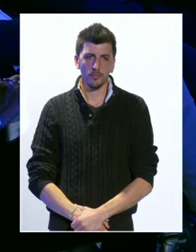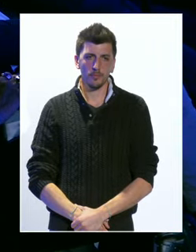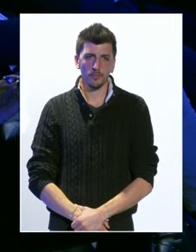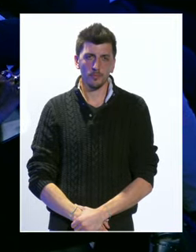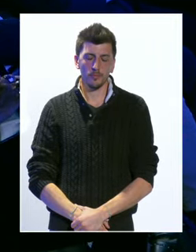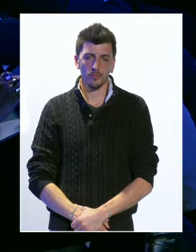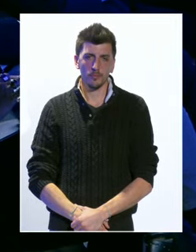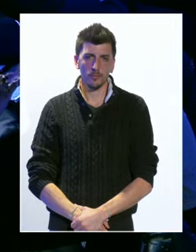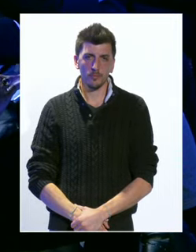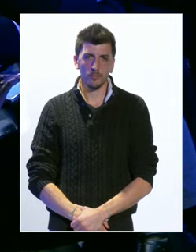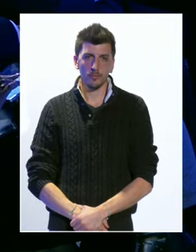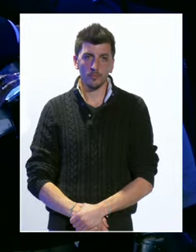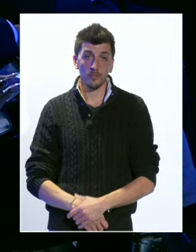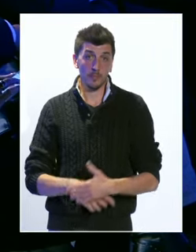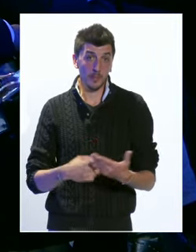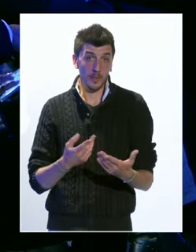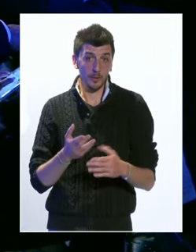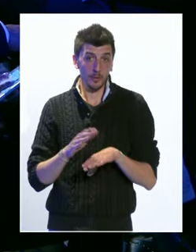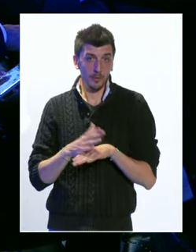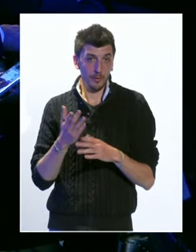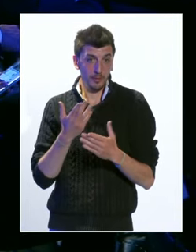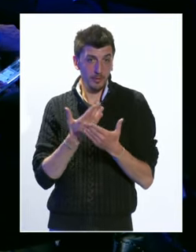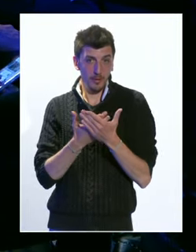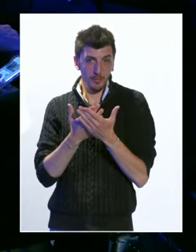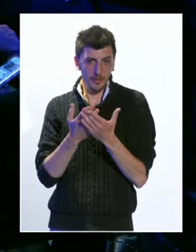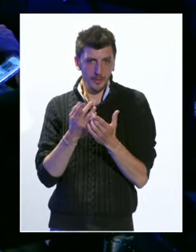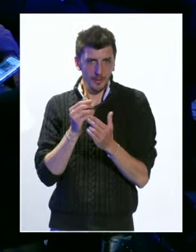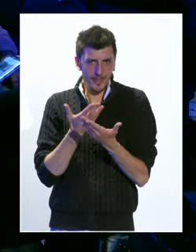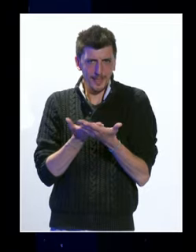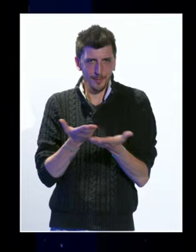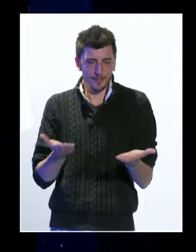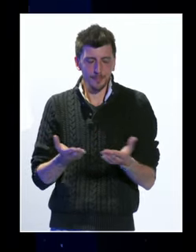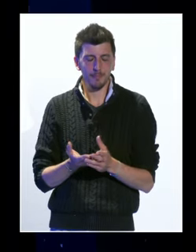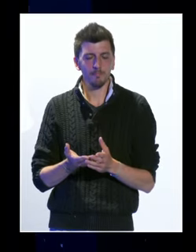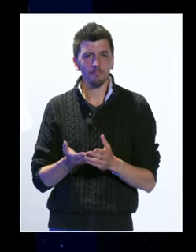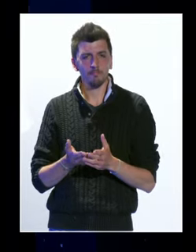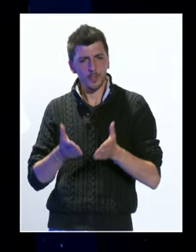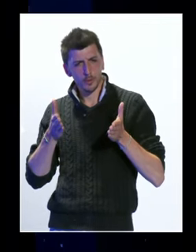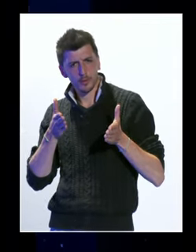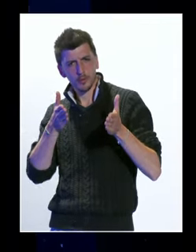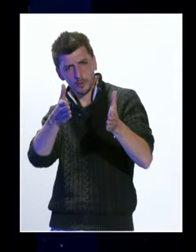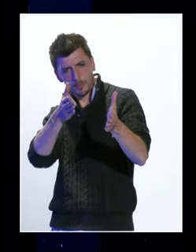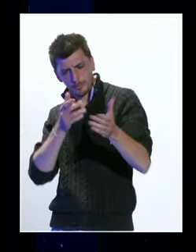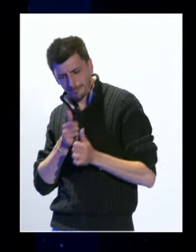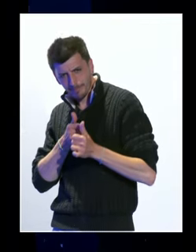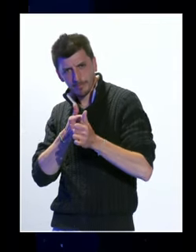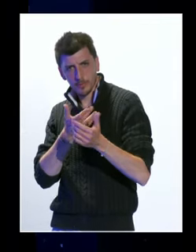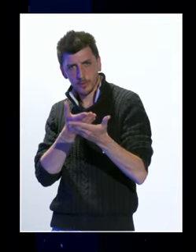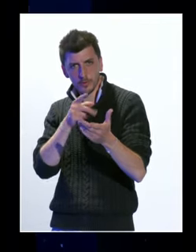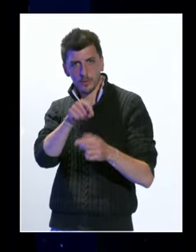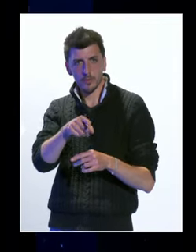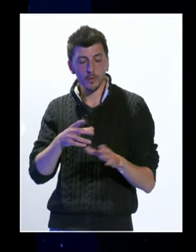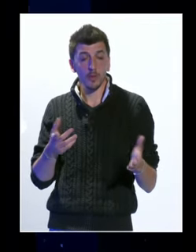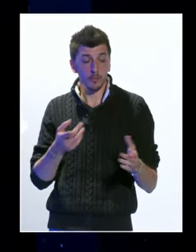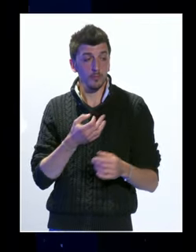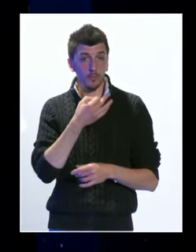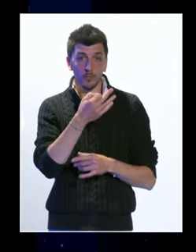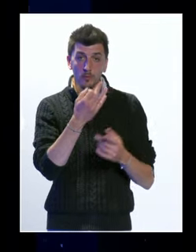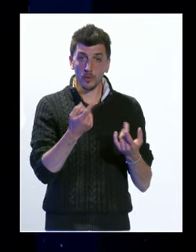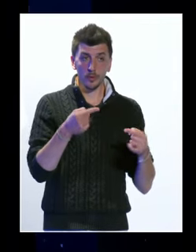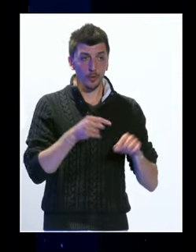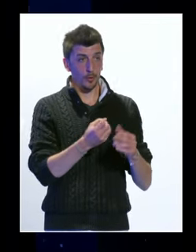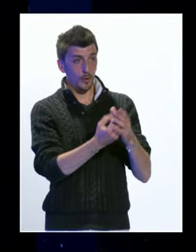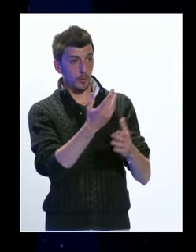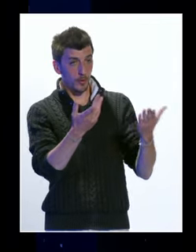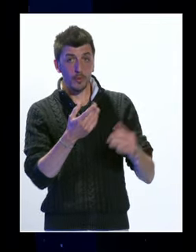Et ce n'est pas tout à fait le cas. Est-ce qu'il y a un chemin à suivre? Je le dis au nouveau gouvernement. Oui, c'est au Parlement que ce chemin